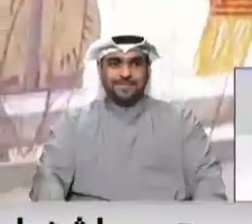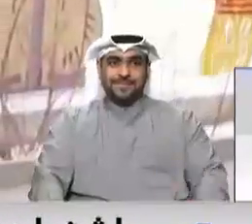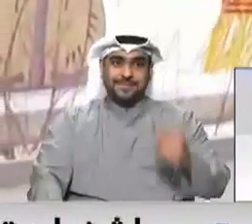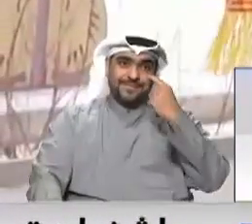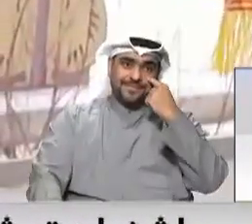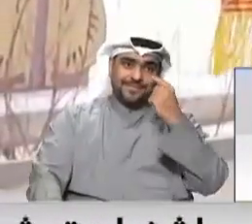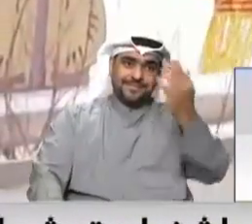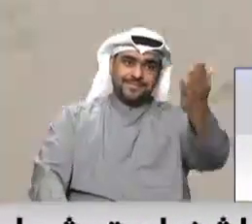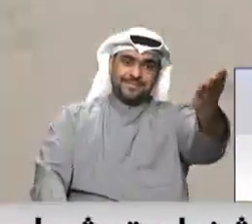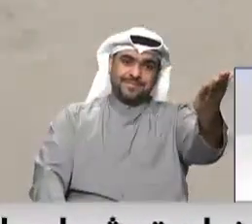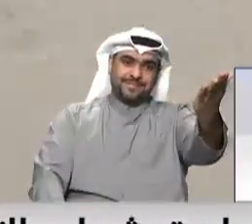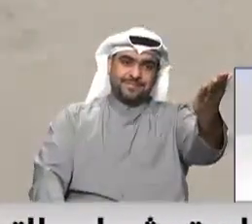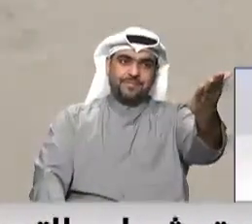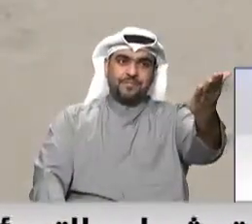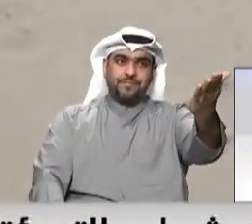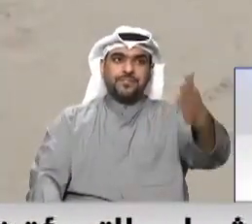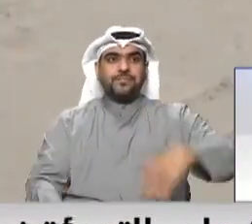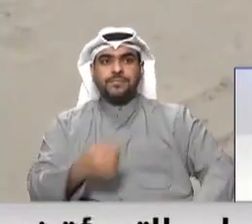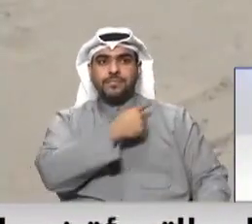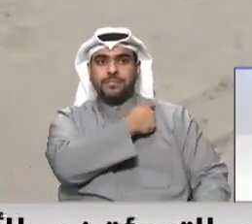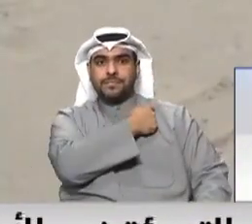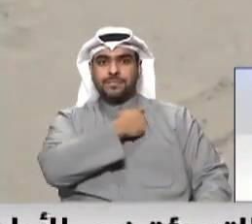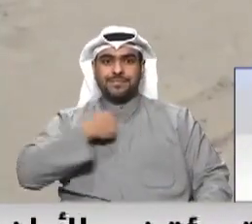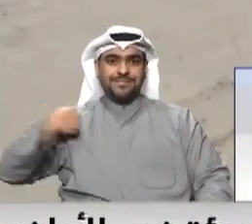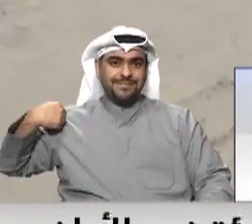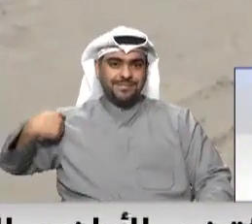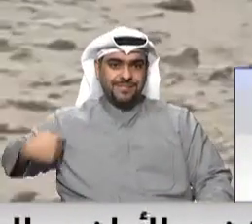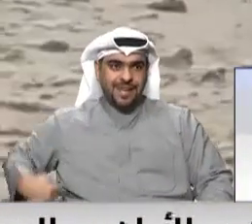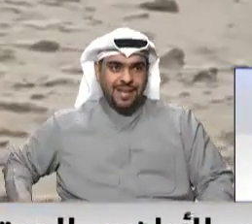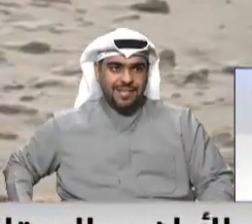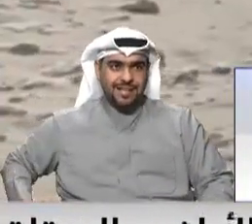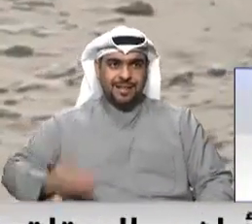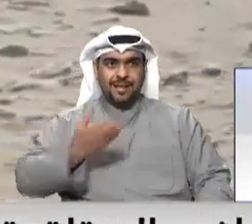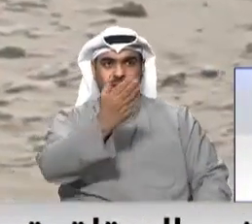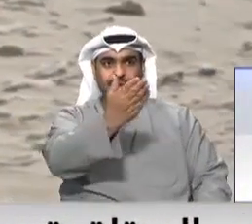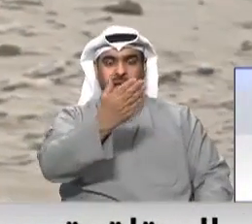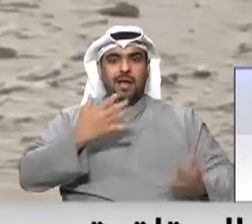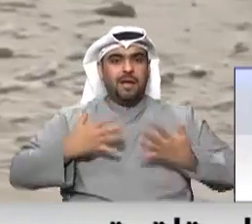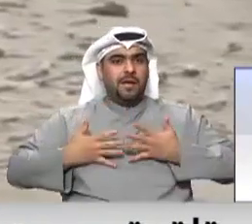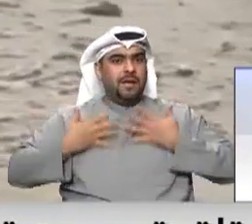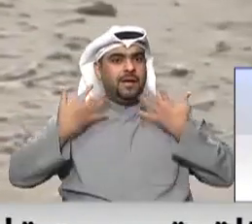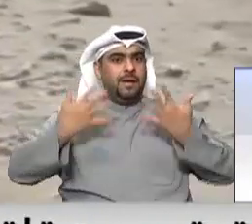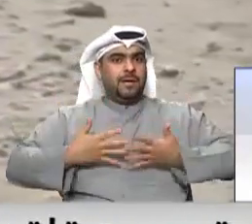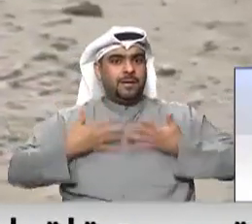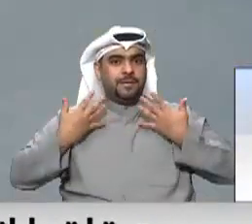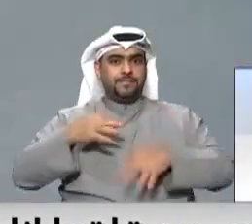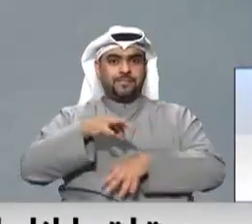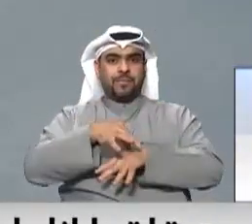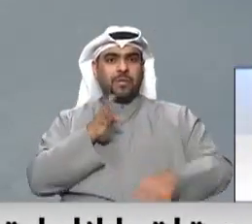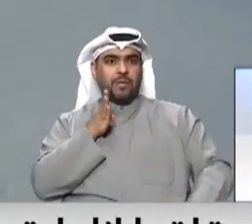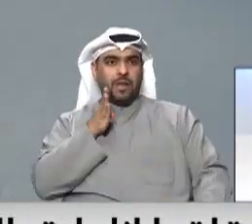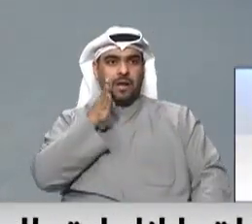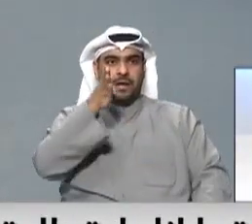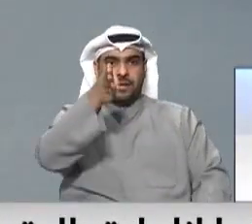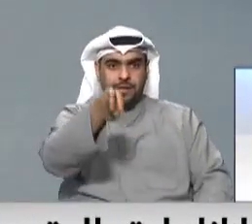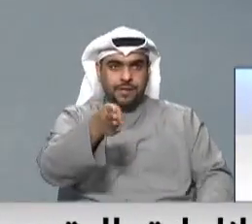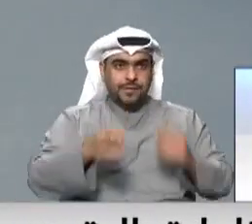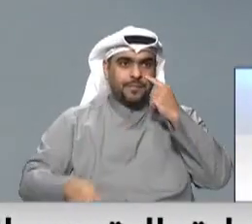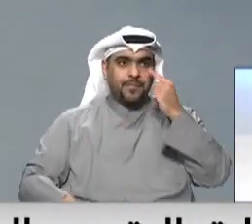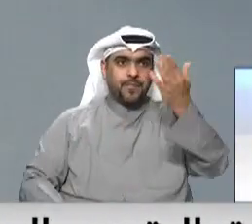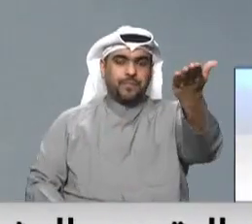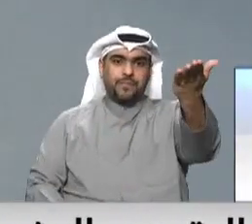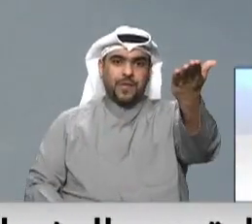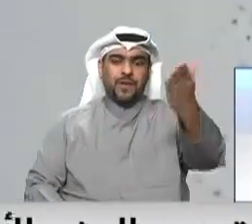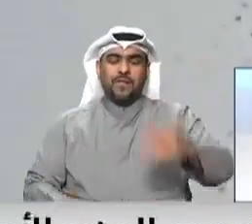مناظر حيويه خلابه ارتسمت على الاراضي الصينيه خلال الفتره الماضيه فبينما بعضها مكسوم بالجليد